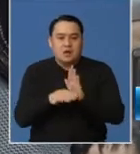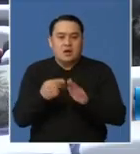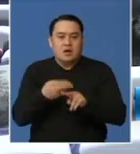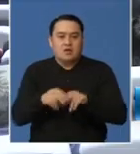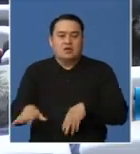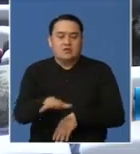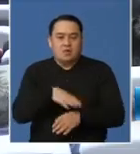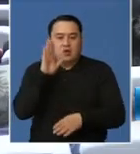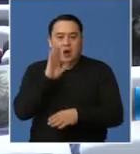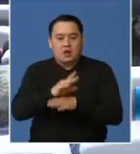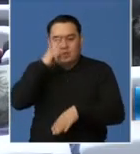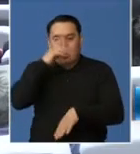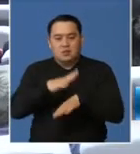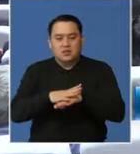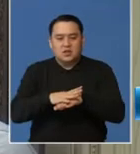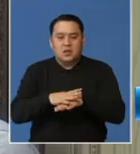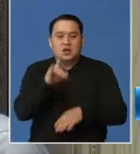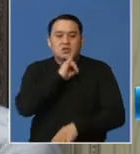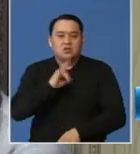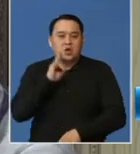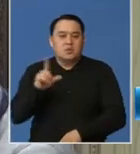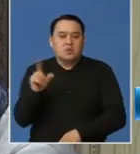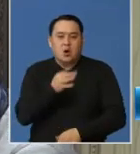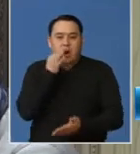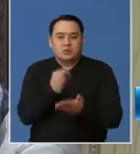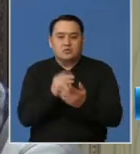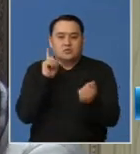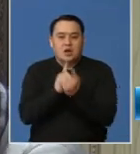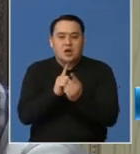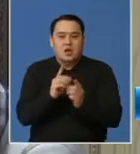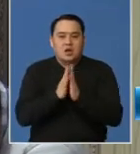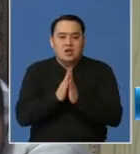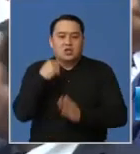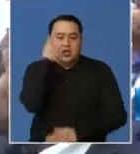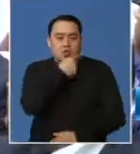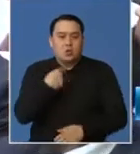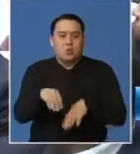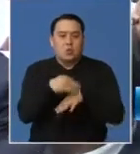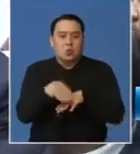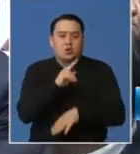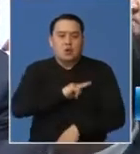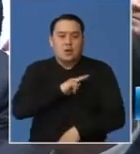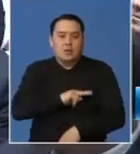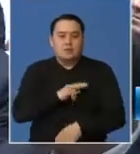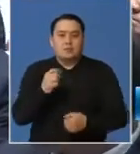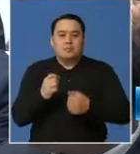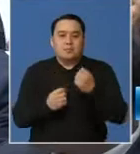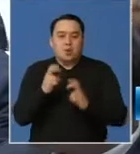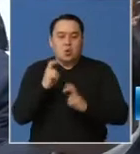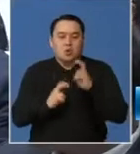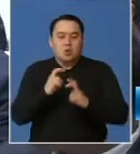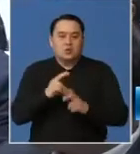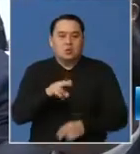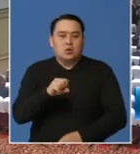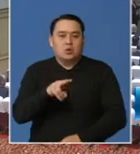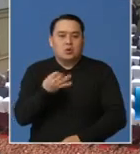двор, поручил аким области. Эта женщина пришла на отчетную встречу с личной просьбой. Ее мужа, работающего в коммунальном предприятии Куркейту